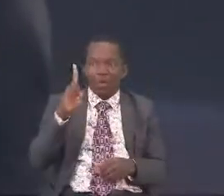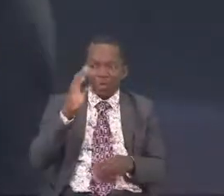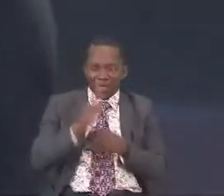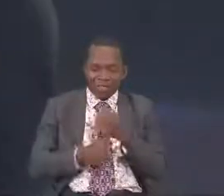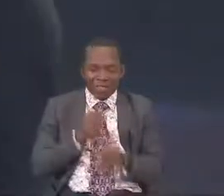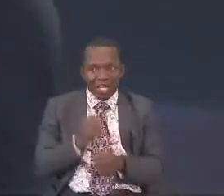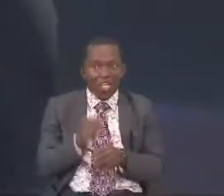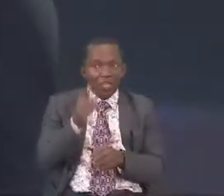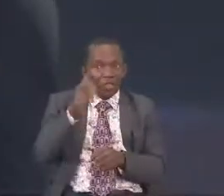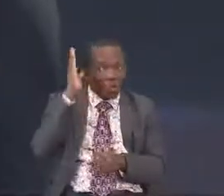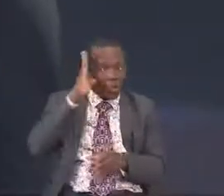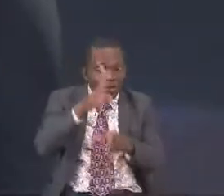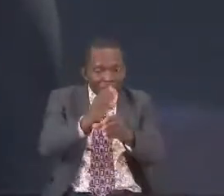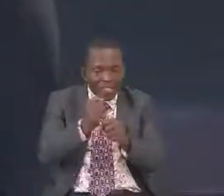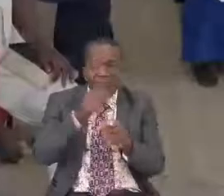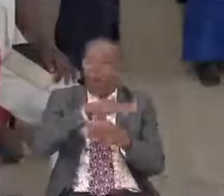fait pendant 20 ans.